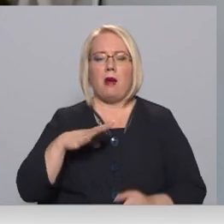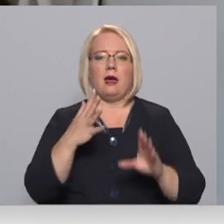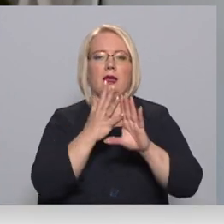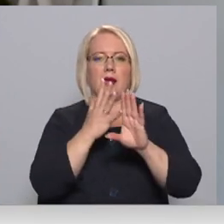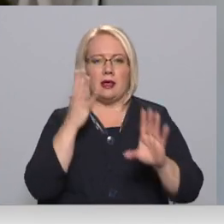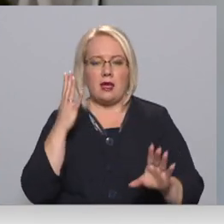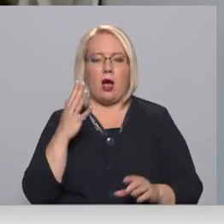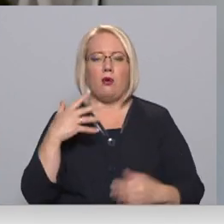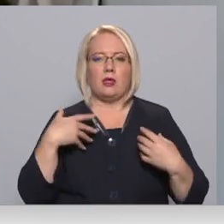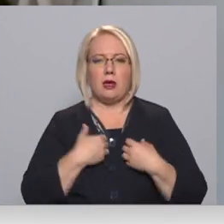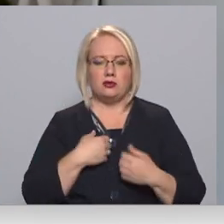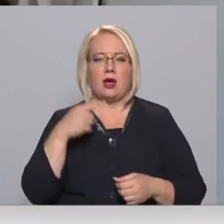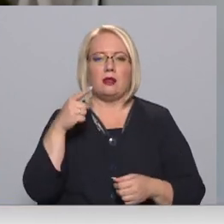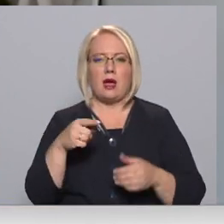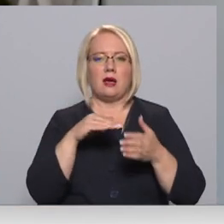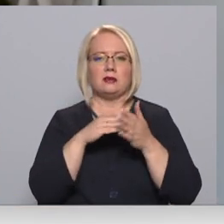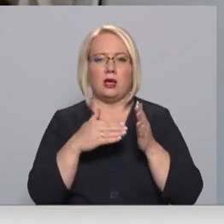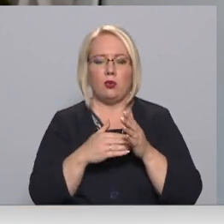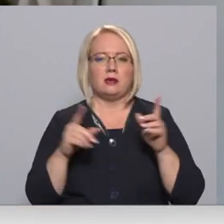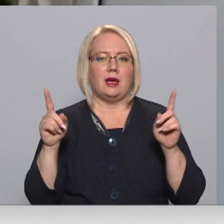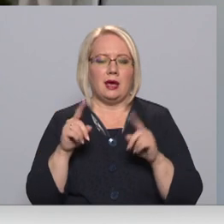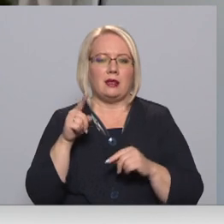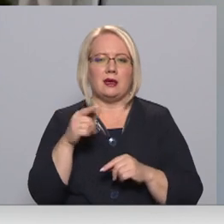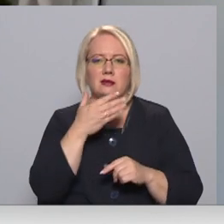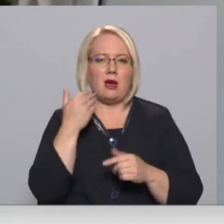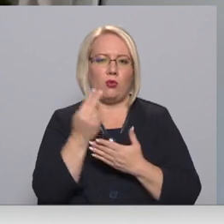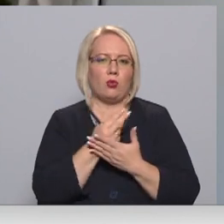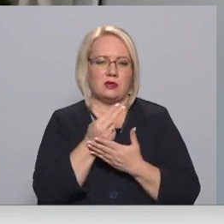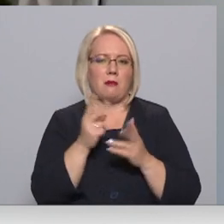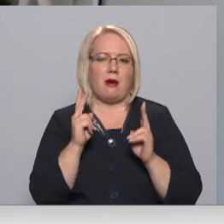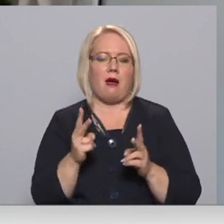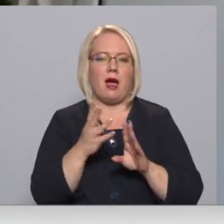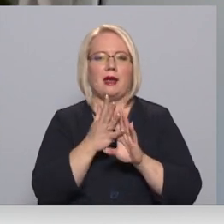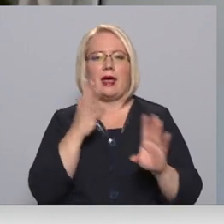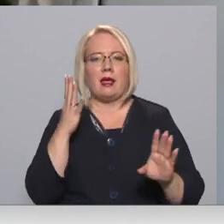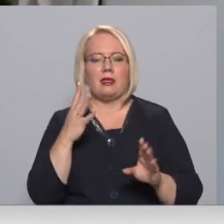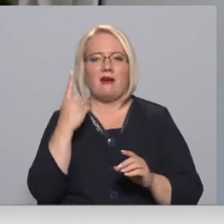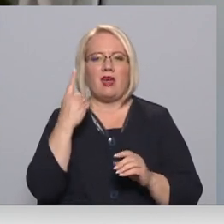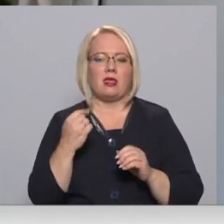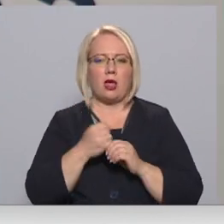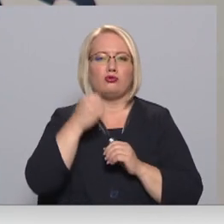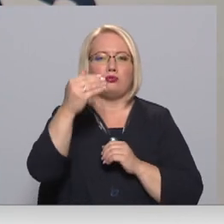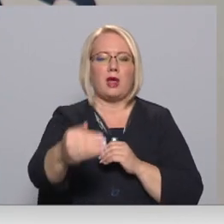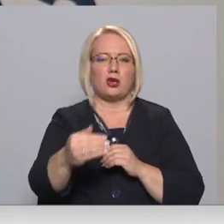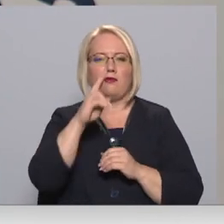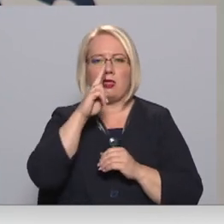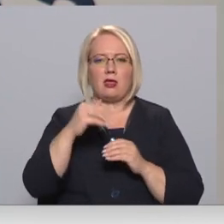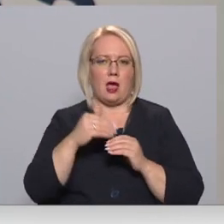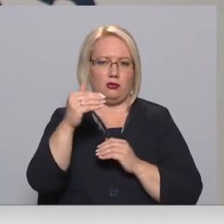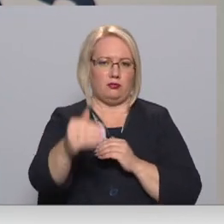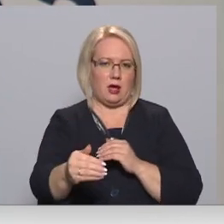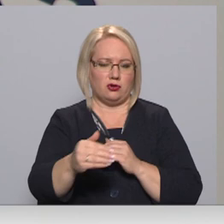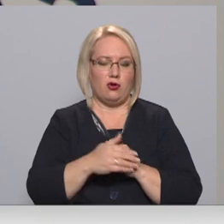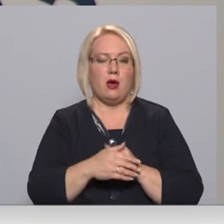un diemžēl tā situācija ir. Tas nenozīmē, ka rinda ir dienu uz priekšu vai nedēļu uz priekšu. Bet jebkurā